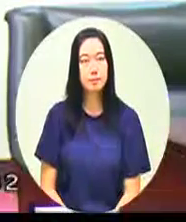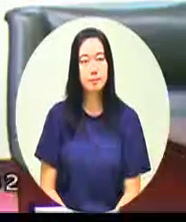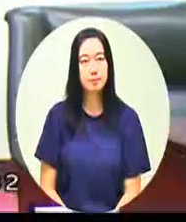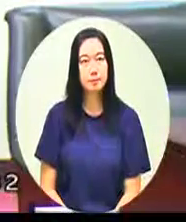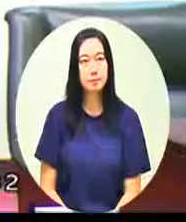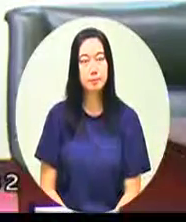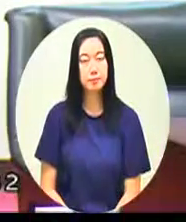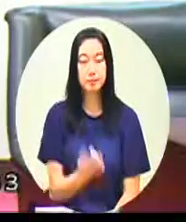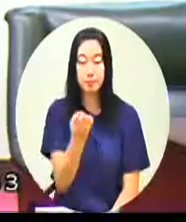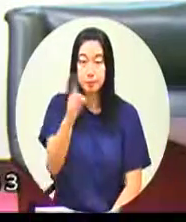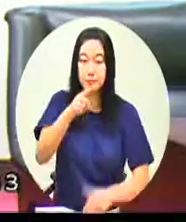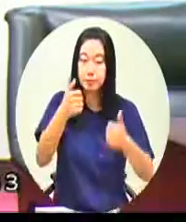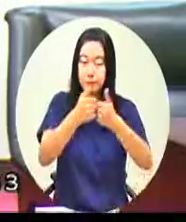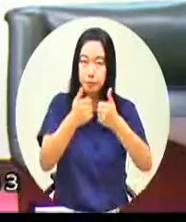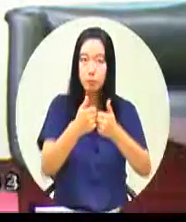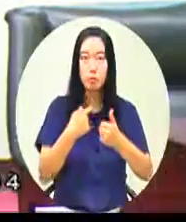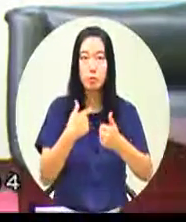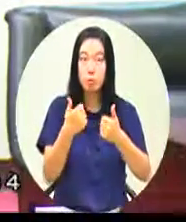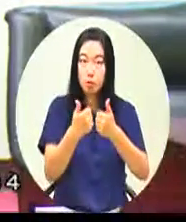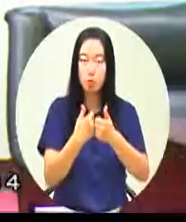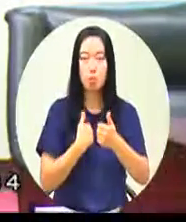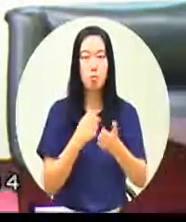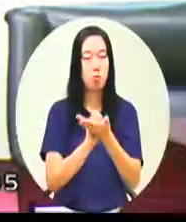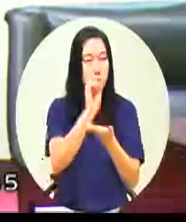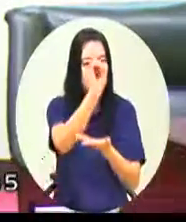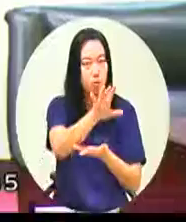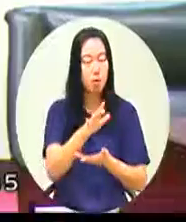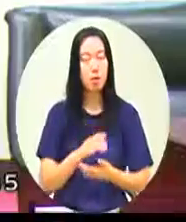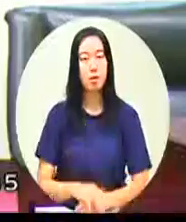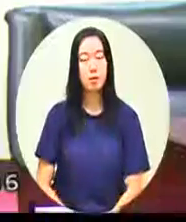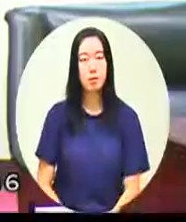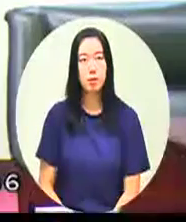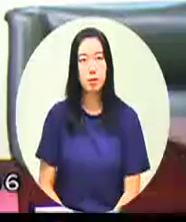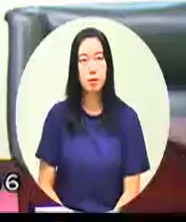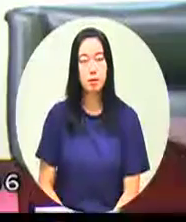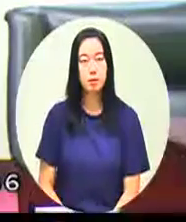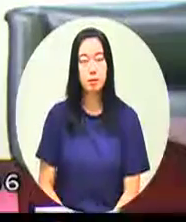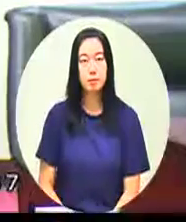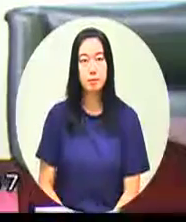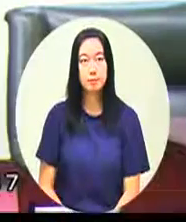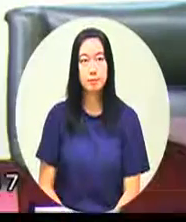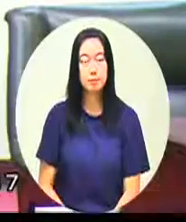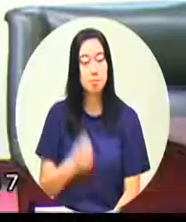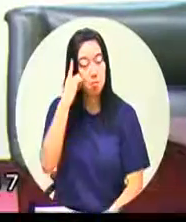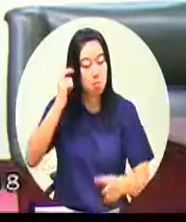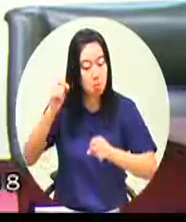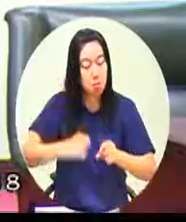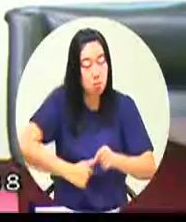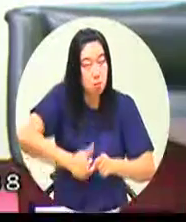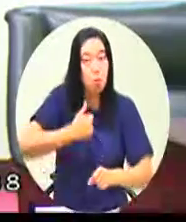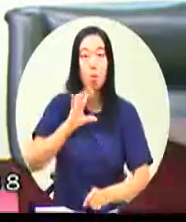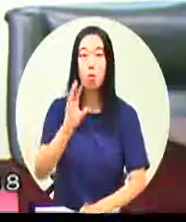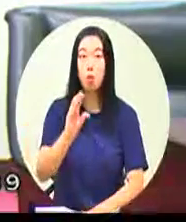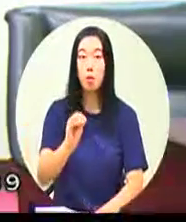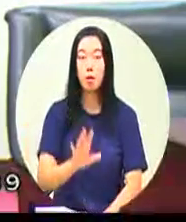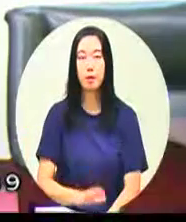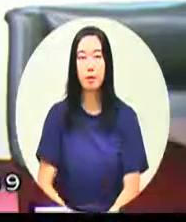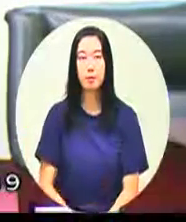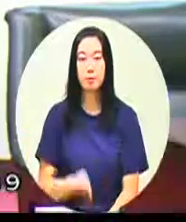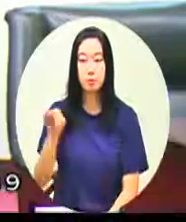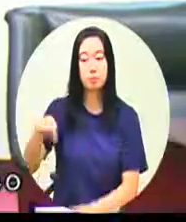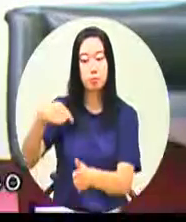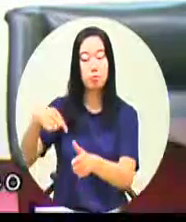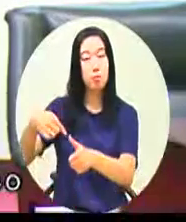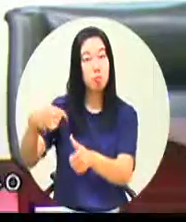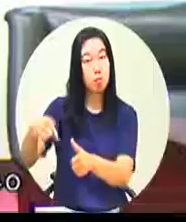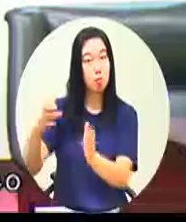在会期当中就有你给他提醒，是不是有在实际的来去进行，实际的去在跟我们教育局来去